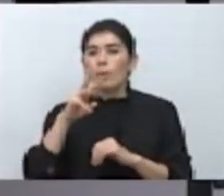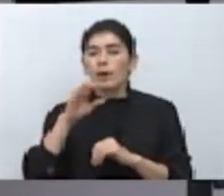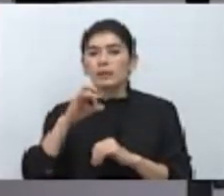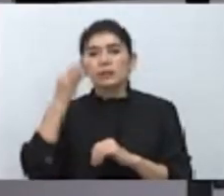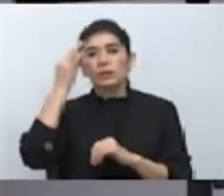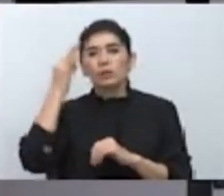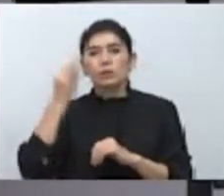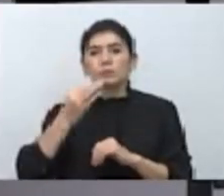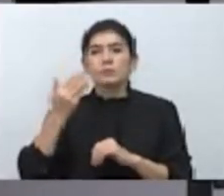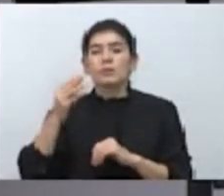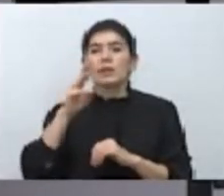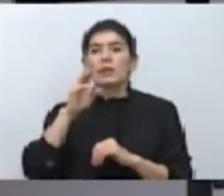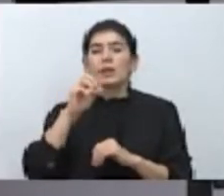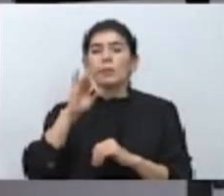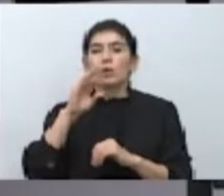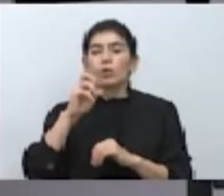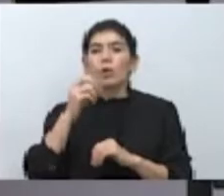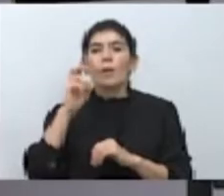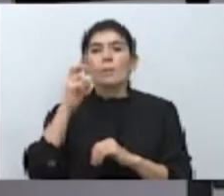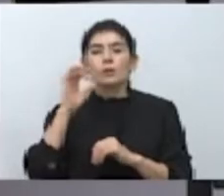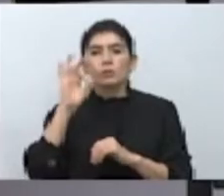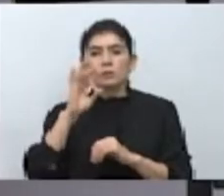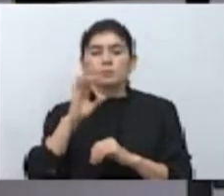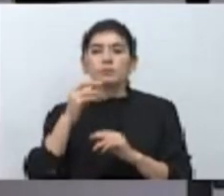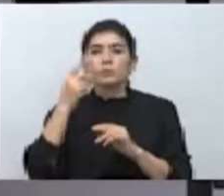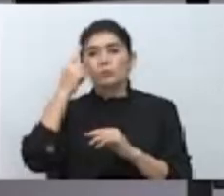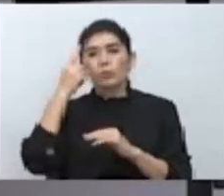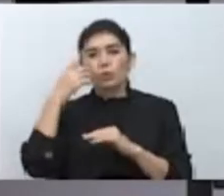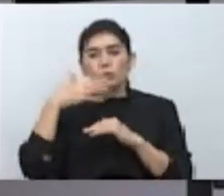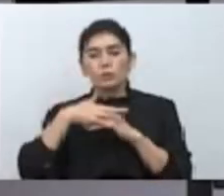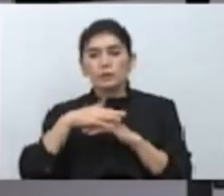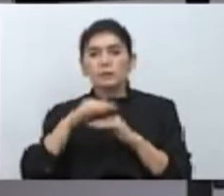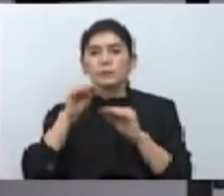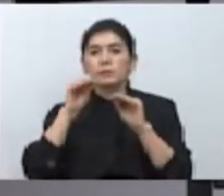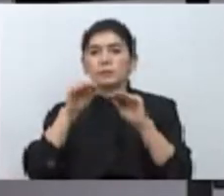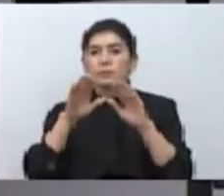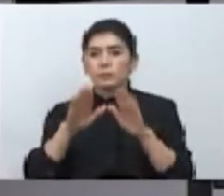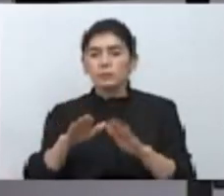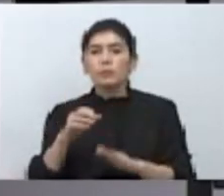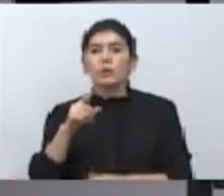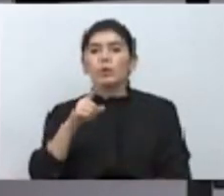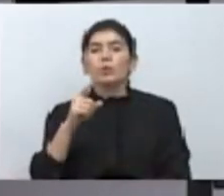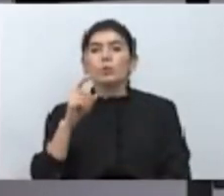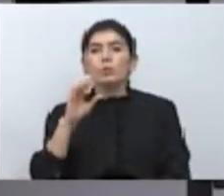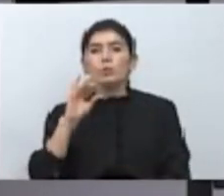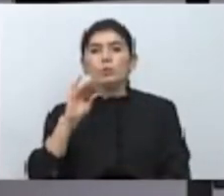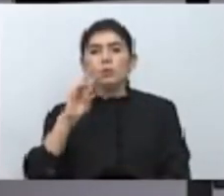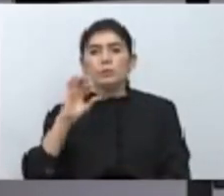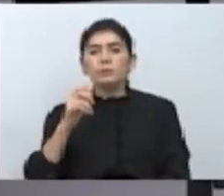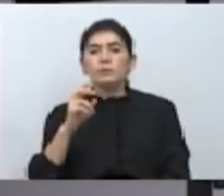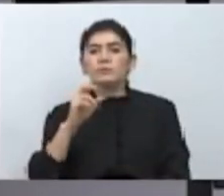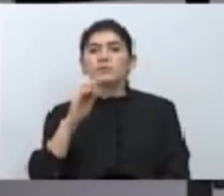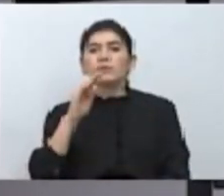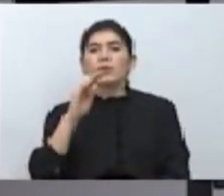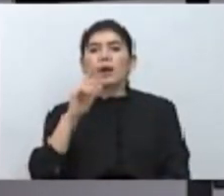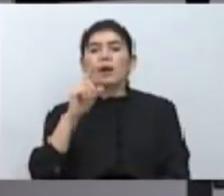nemis olimi Treviranus biologiya tushunchasini fanga kiritgan. Biologiya yunonchada bios hayot,